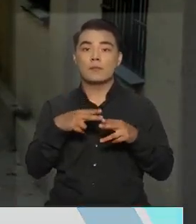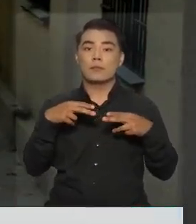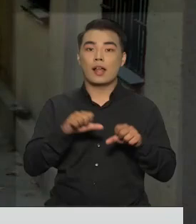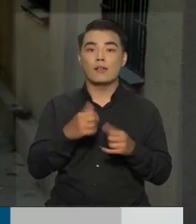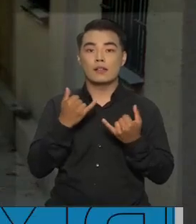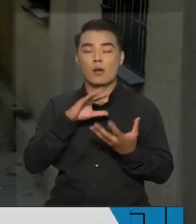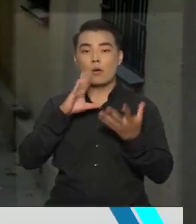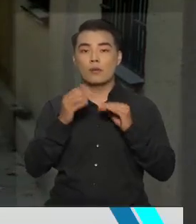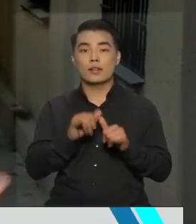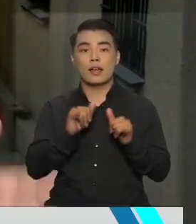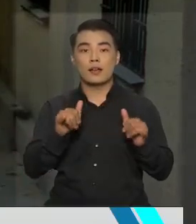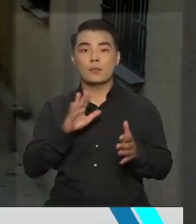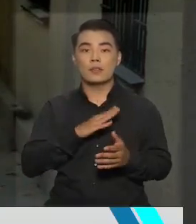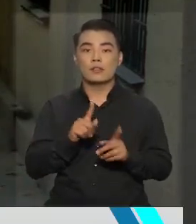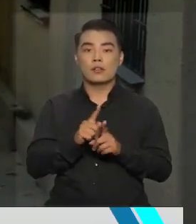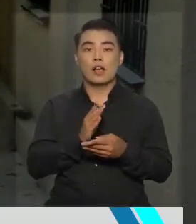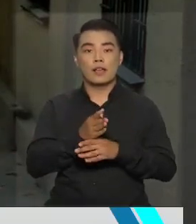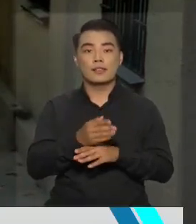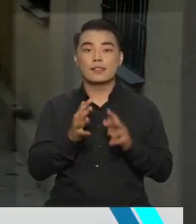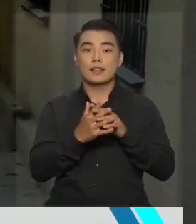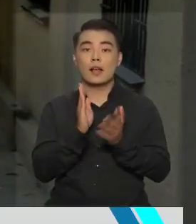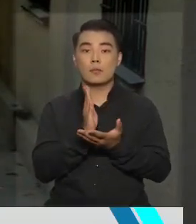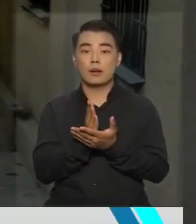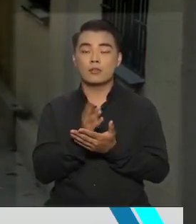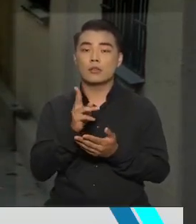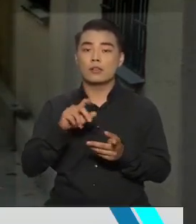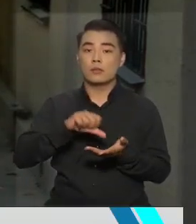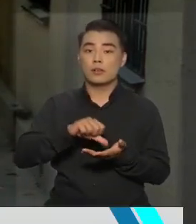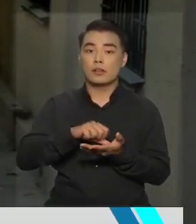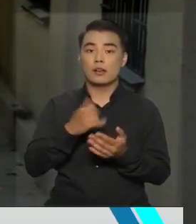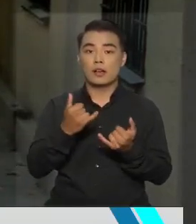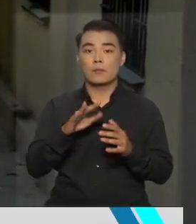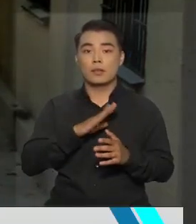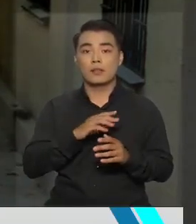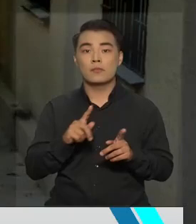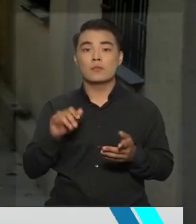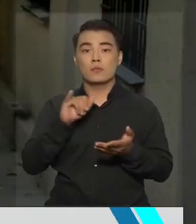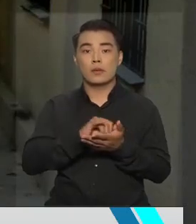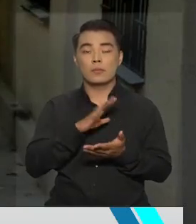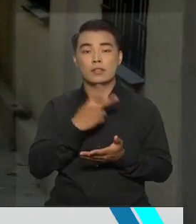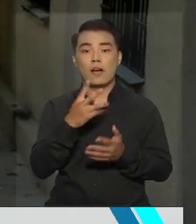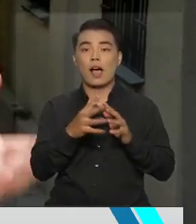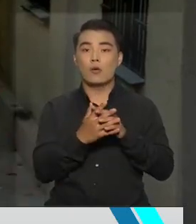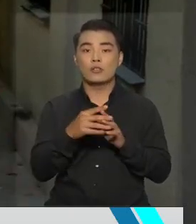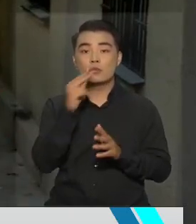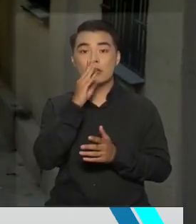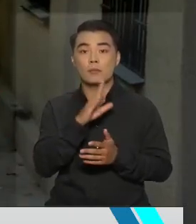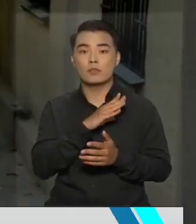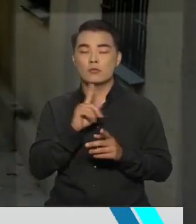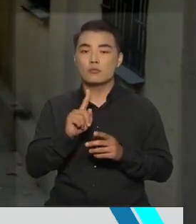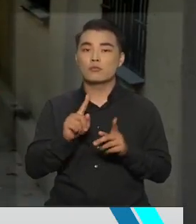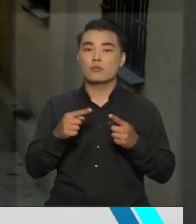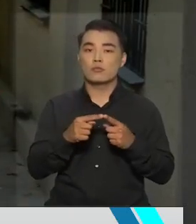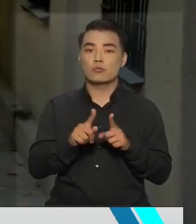распространяются и на гостей села отмечу что к списку непьющих населенных пунктов недавно присоединились еще два оула в Шымкенте там тоже